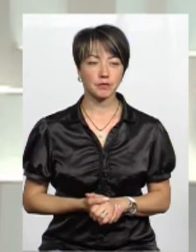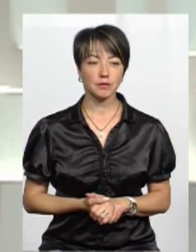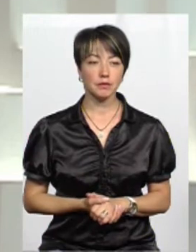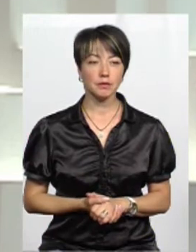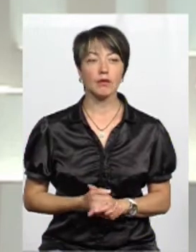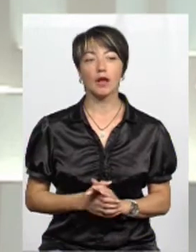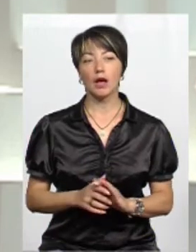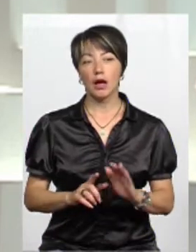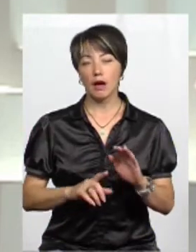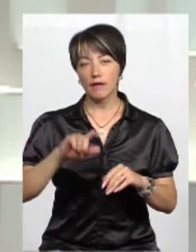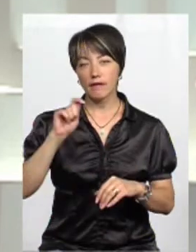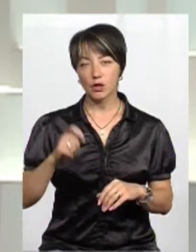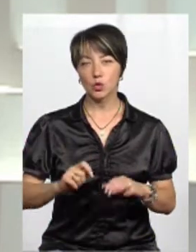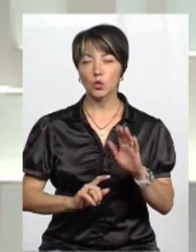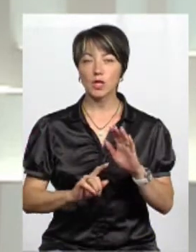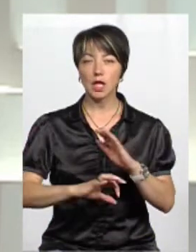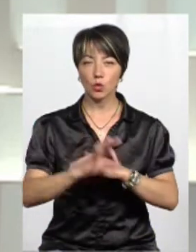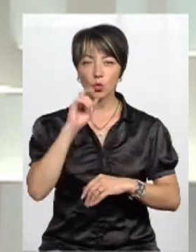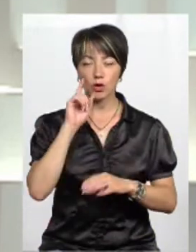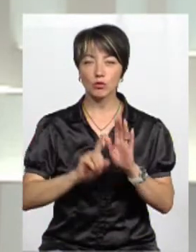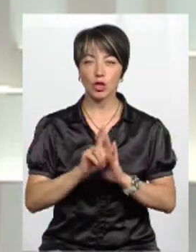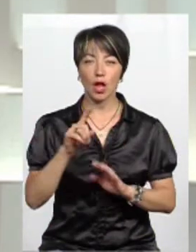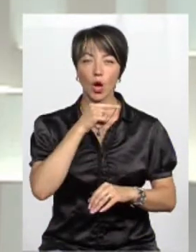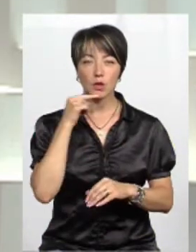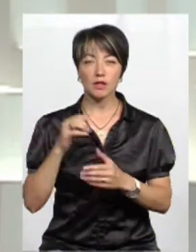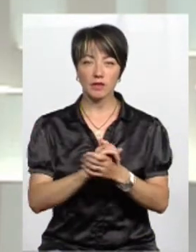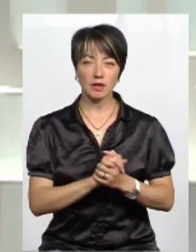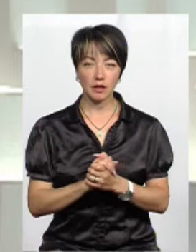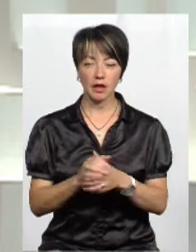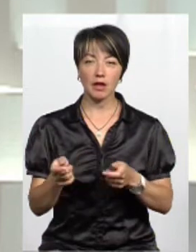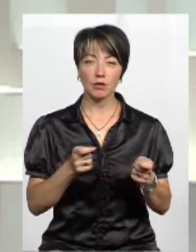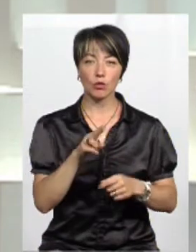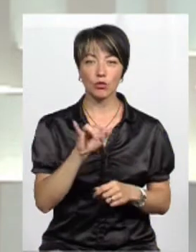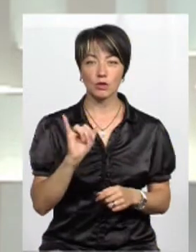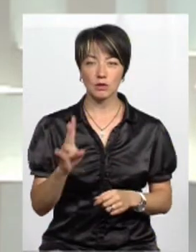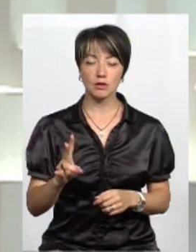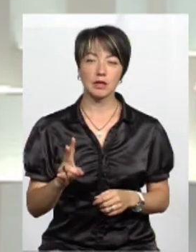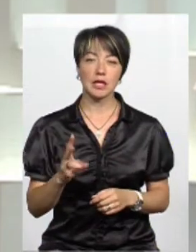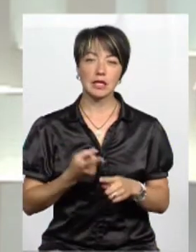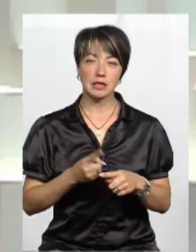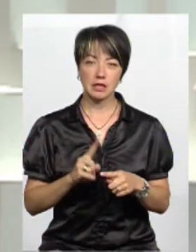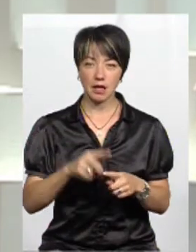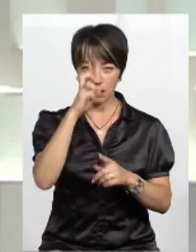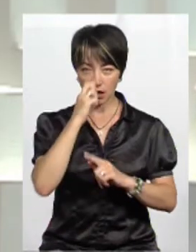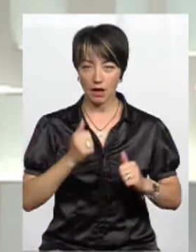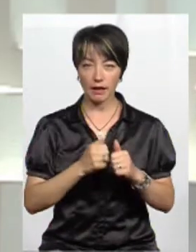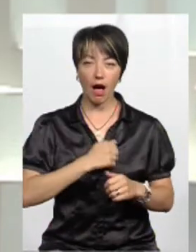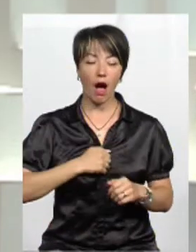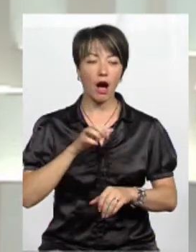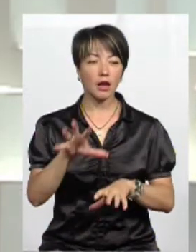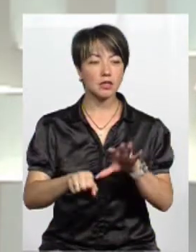Почав війну на сході України Російська Федерація з її керманичем Путіним. Це є